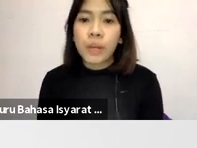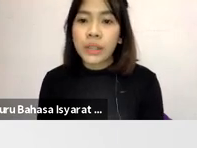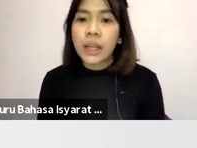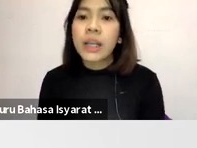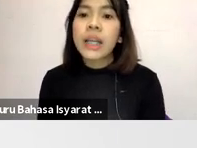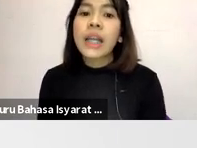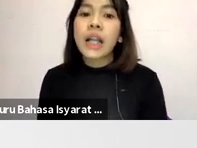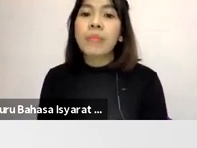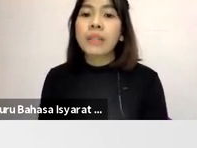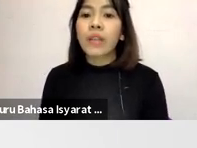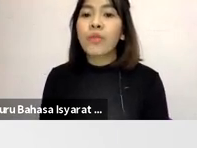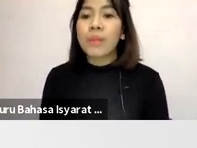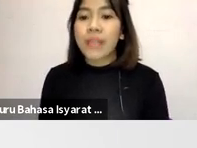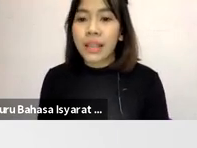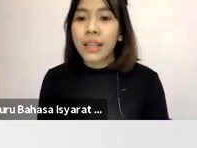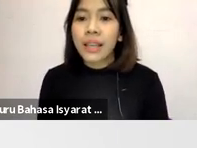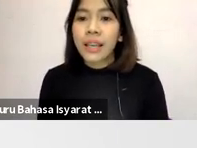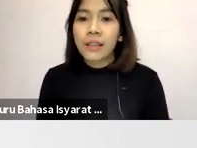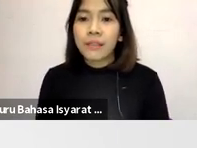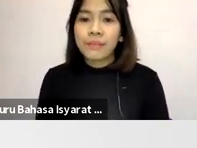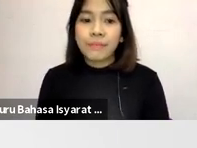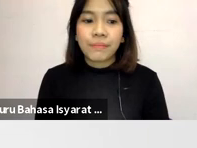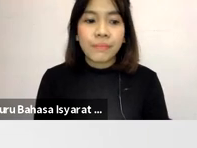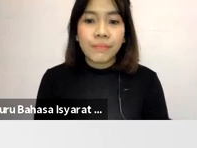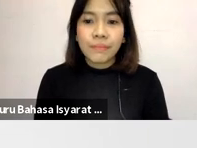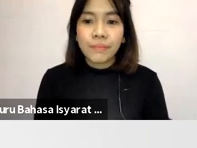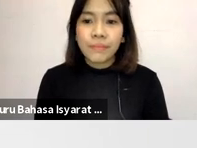kumpul informasinya di dalam satu website